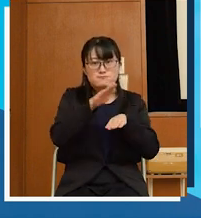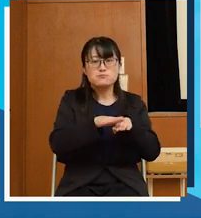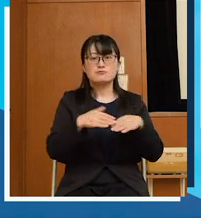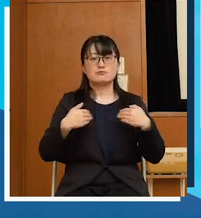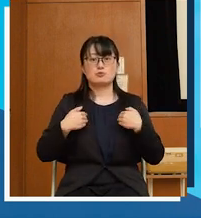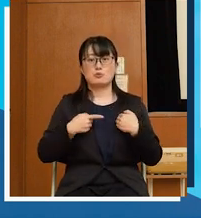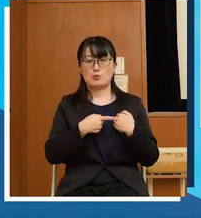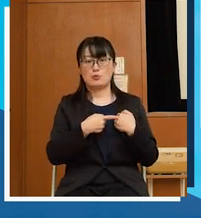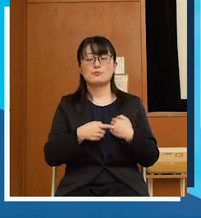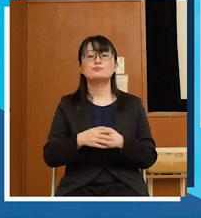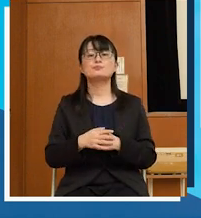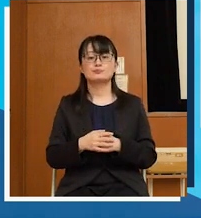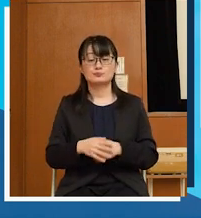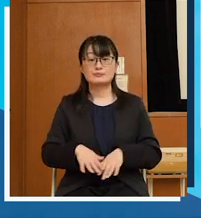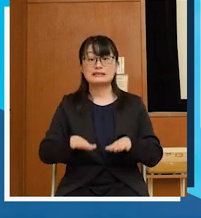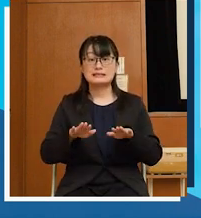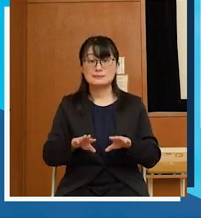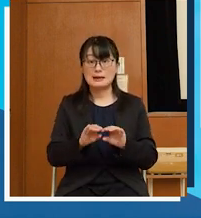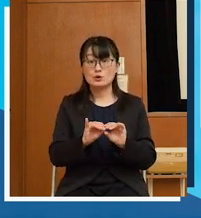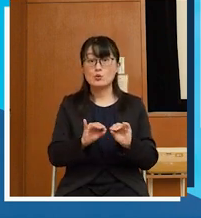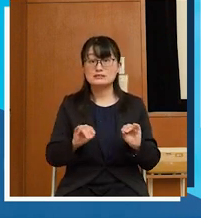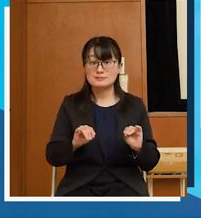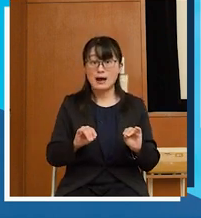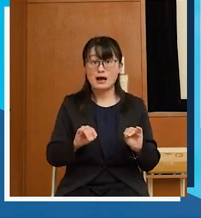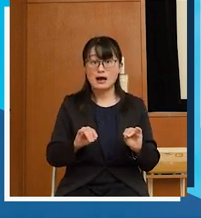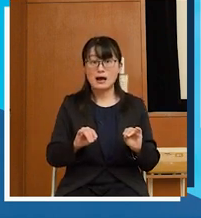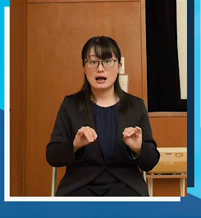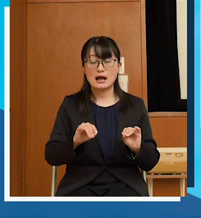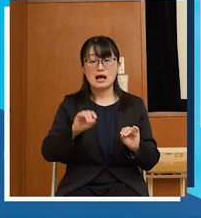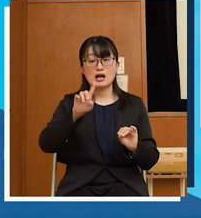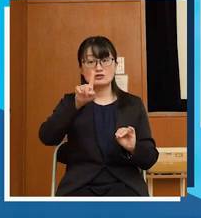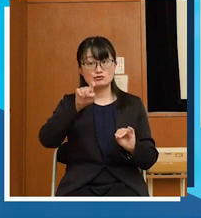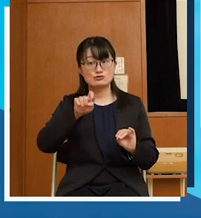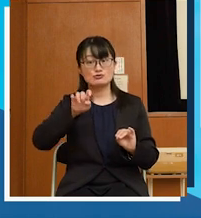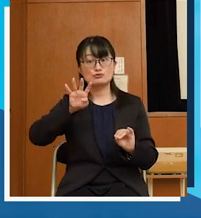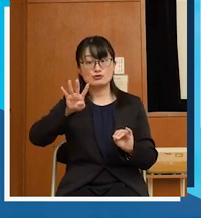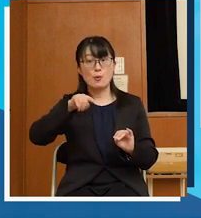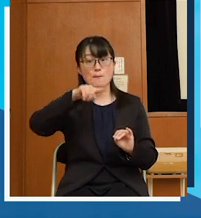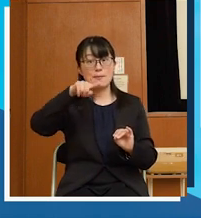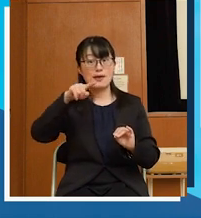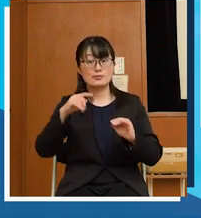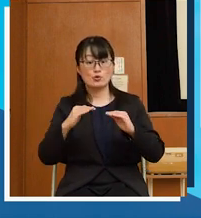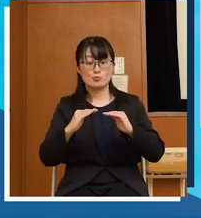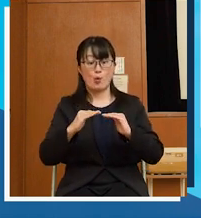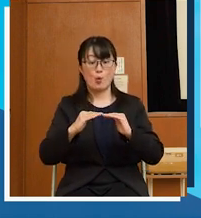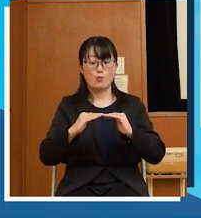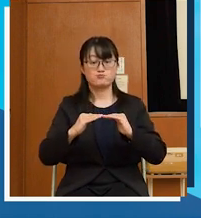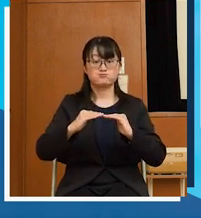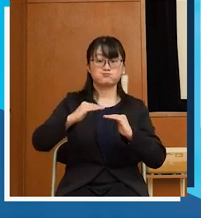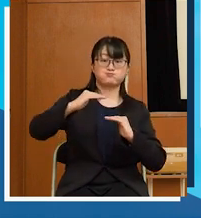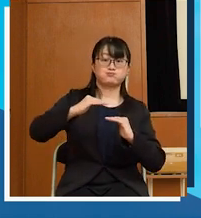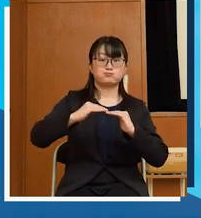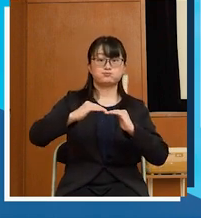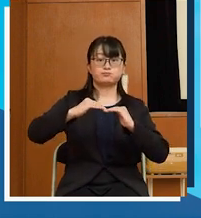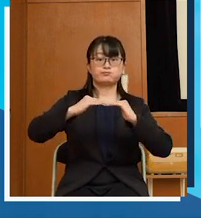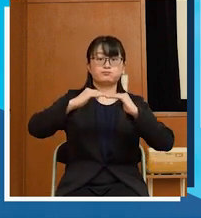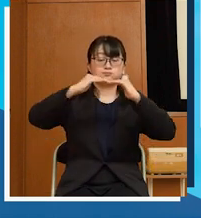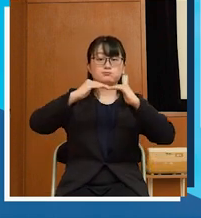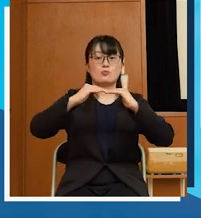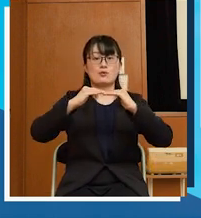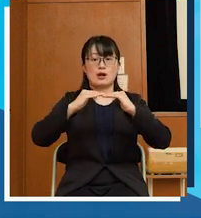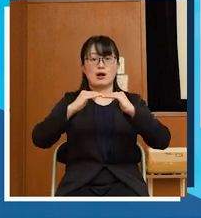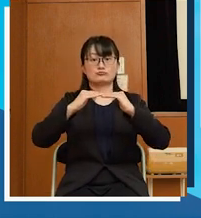この茶色い地盤から最大で14mも盛り上がると言われていますこれだけの大幅